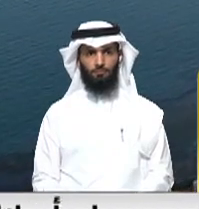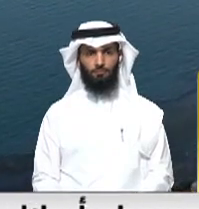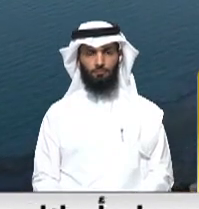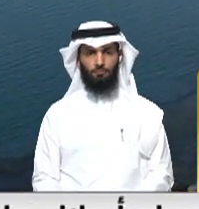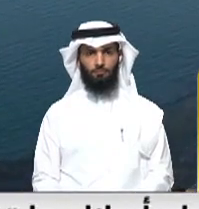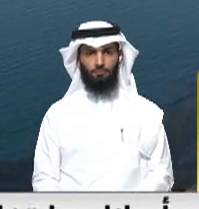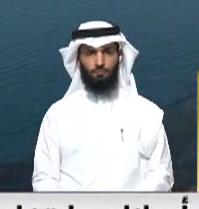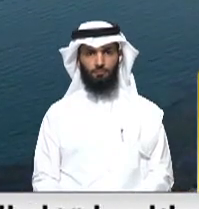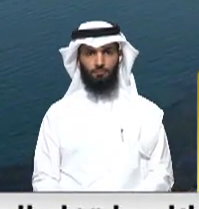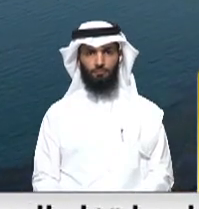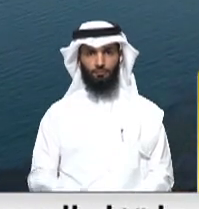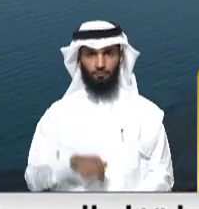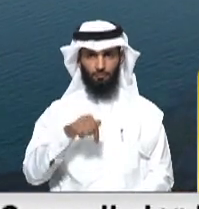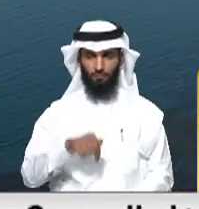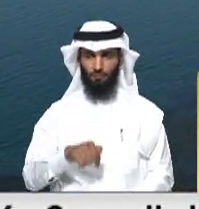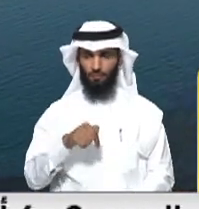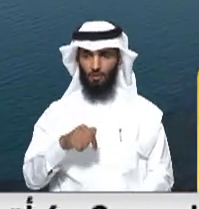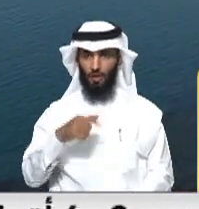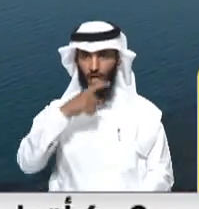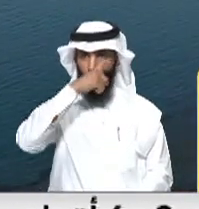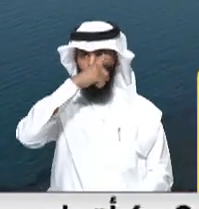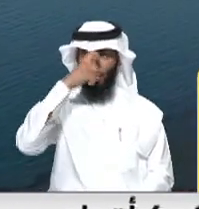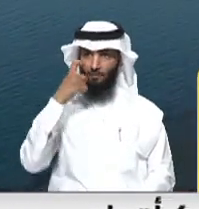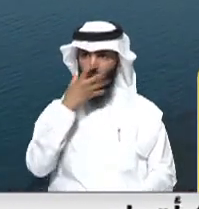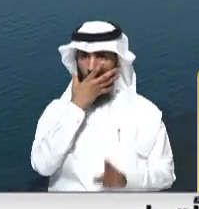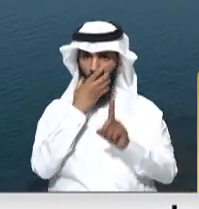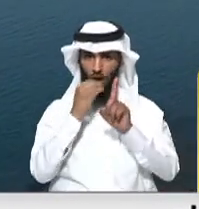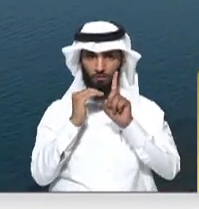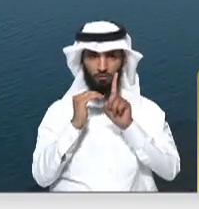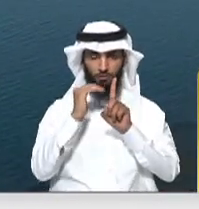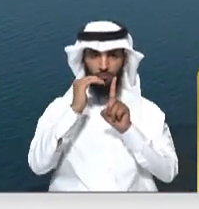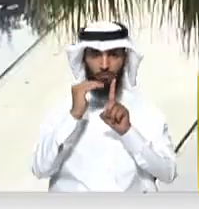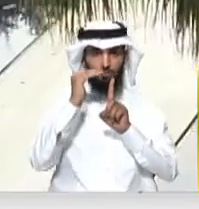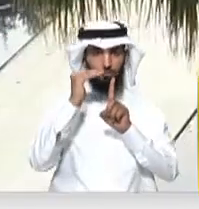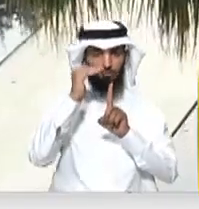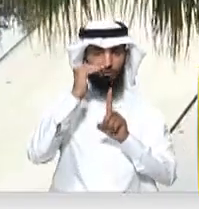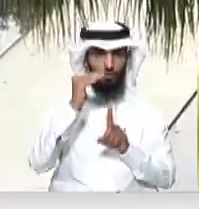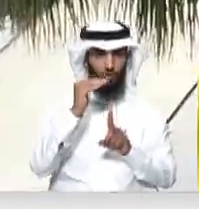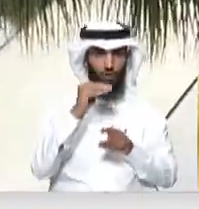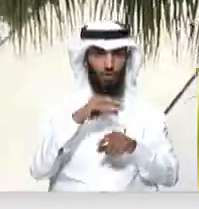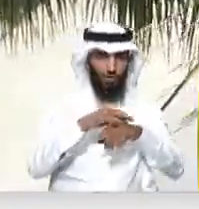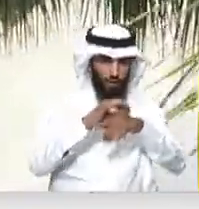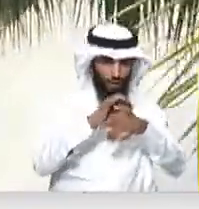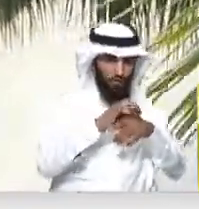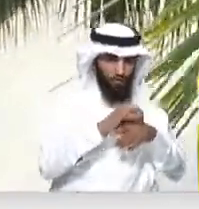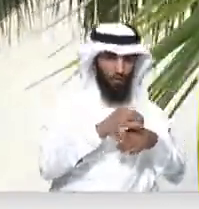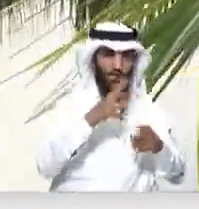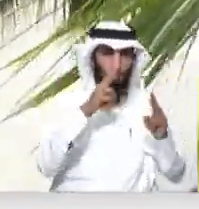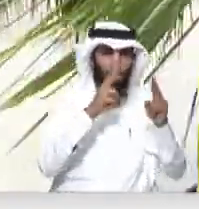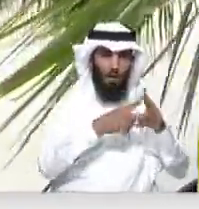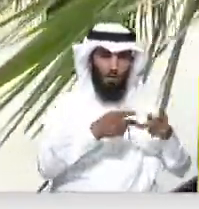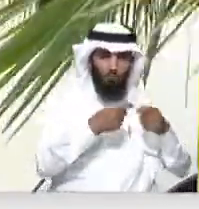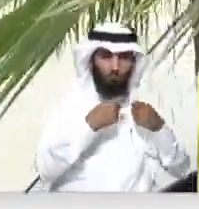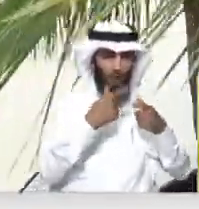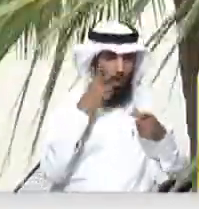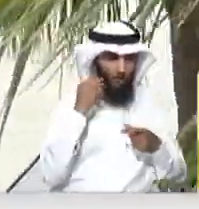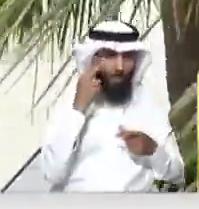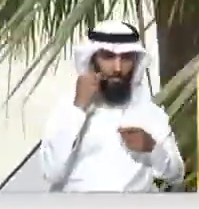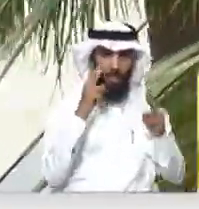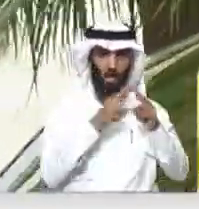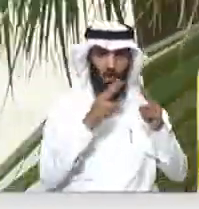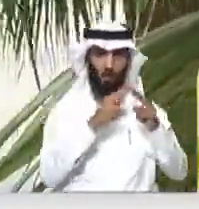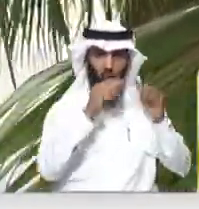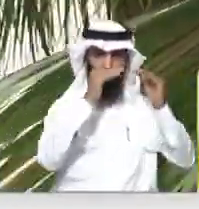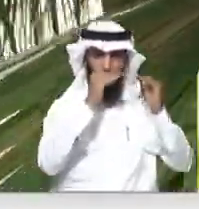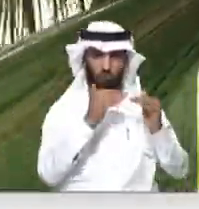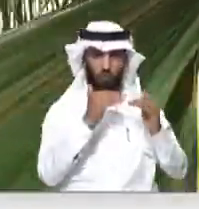مع ارتفاع درجات الحرارة في فصل الصيف تزداد عملية استهلاك الكهرباء والماء، مما يزيد الأحمال الكهربائية،